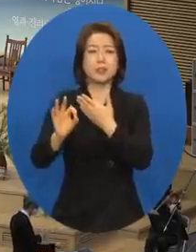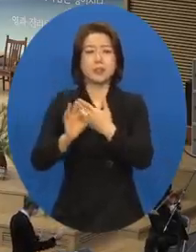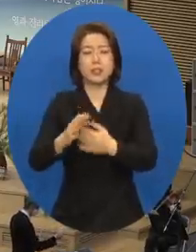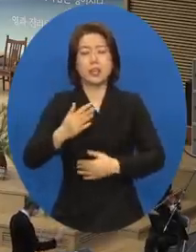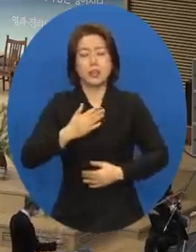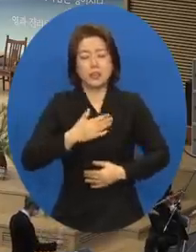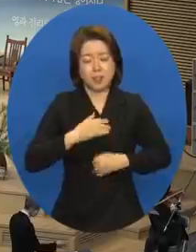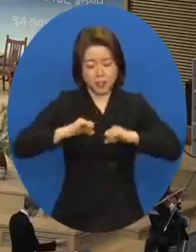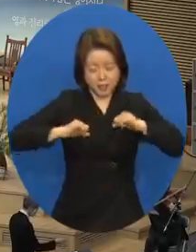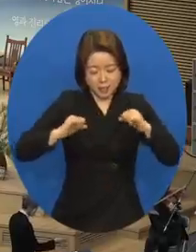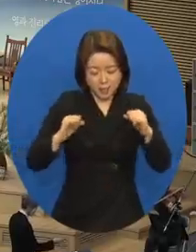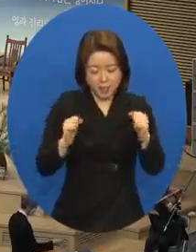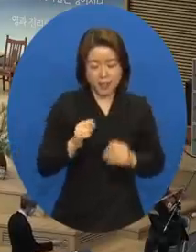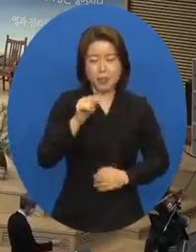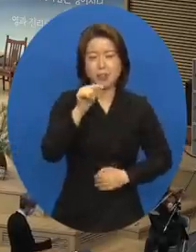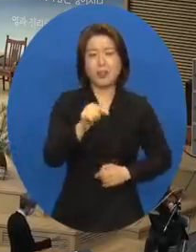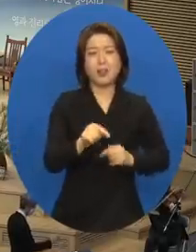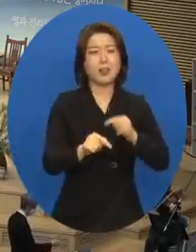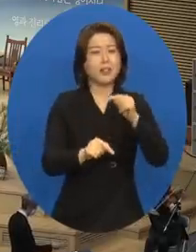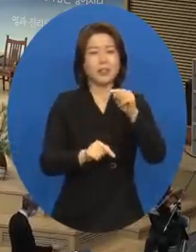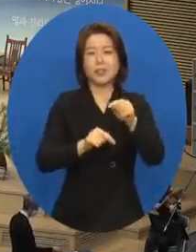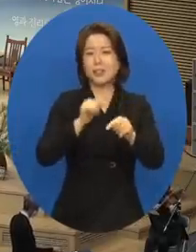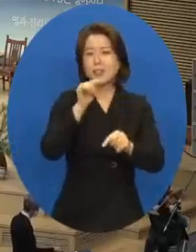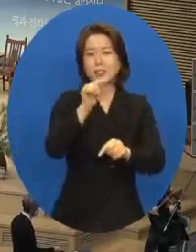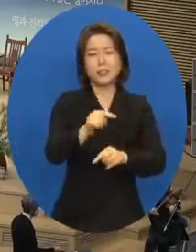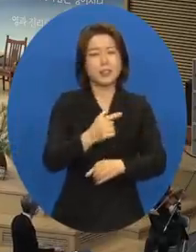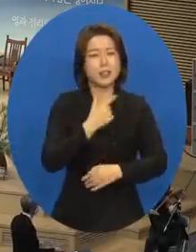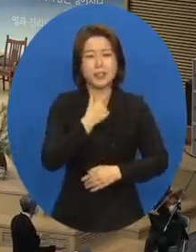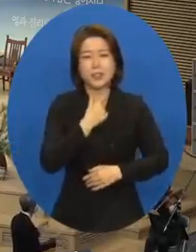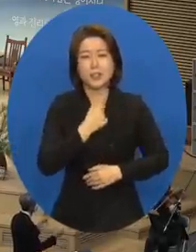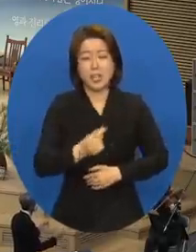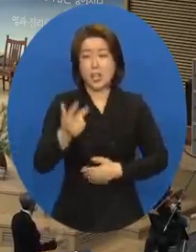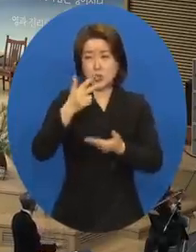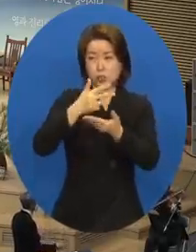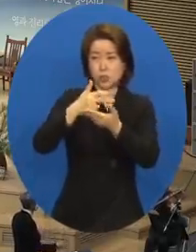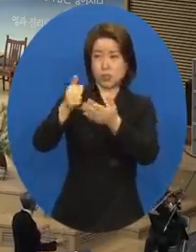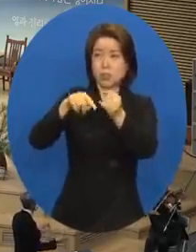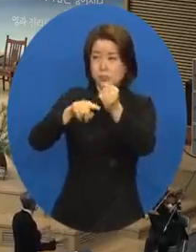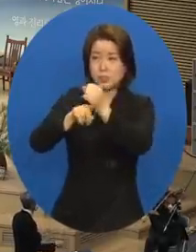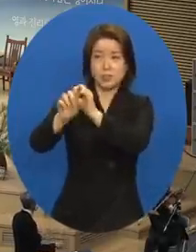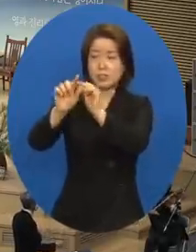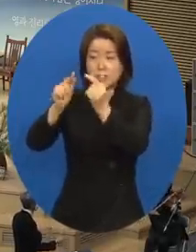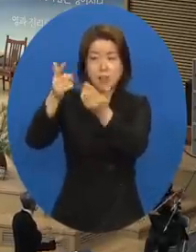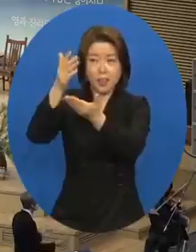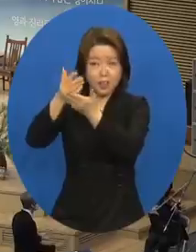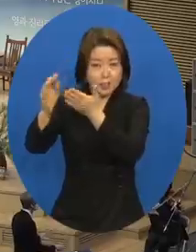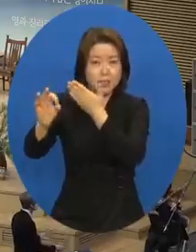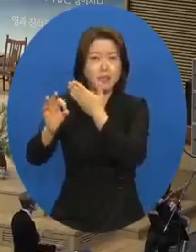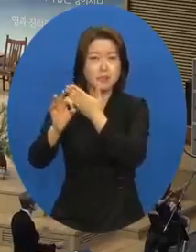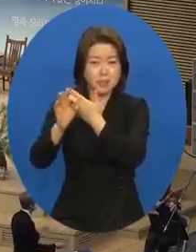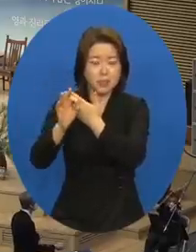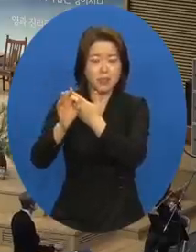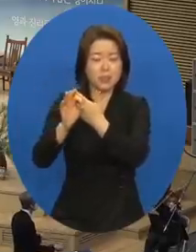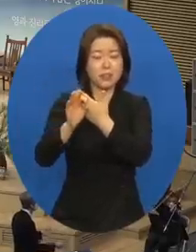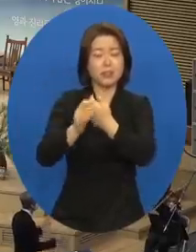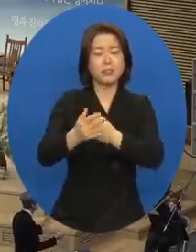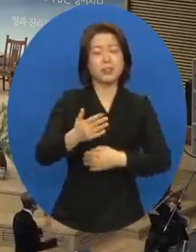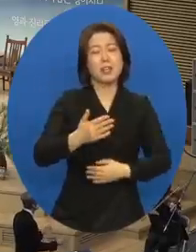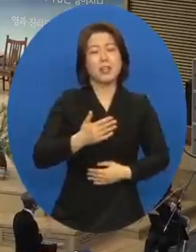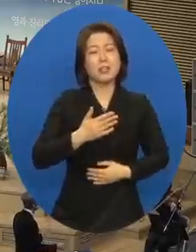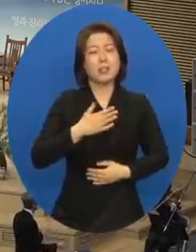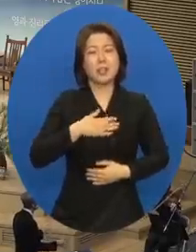말씀하시면 내가 나가리라. 주님 뜻이